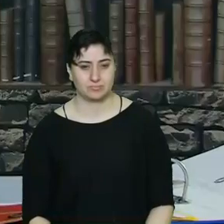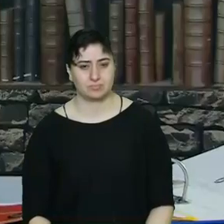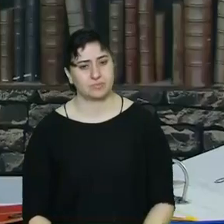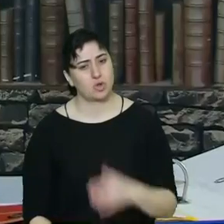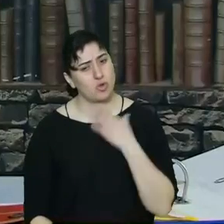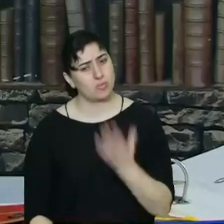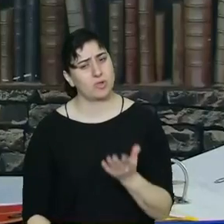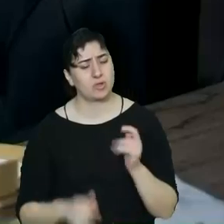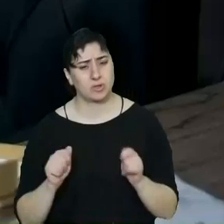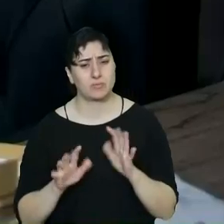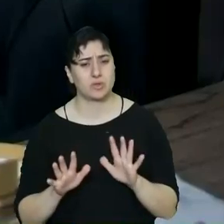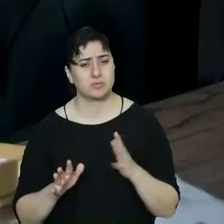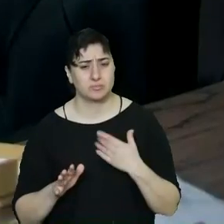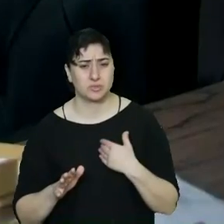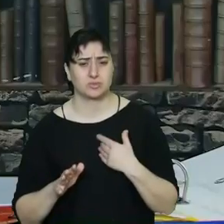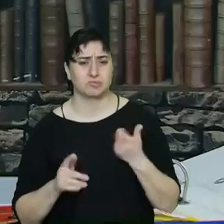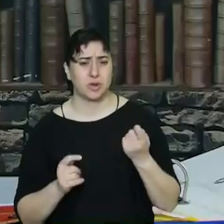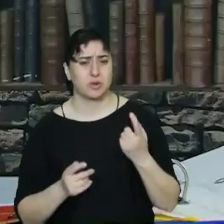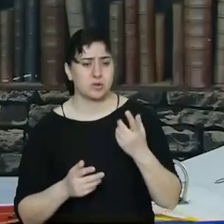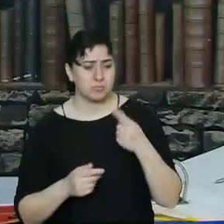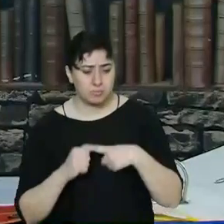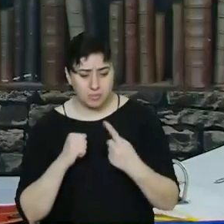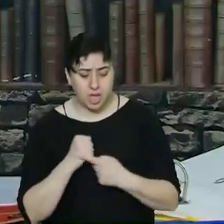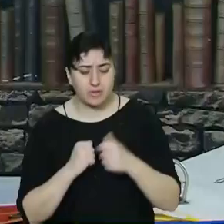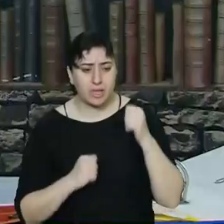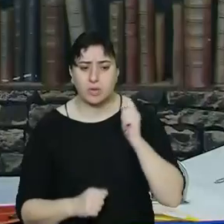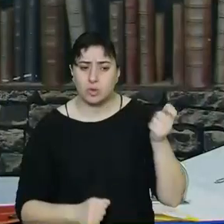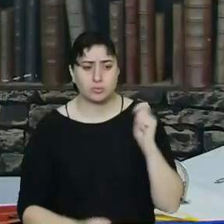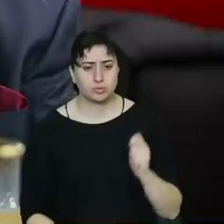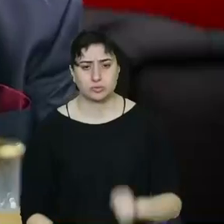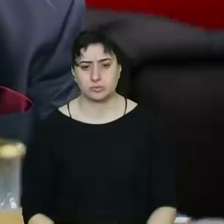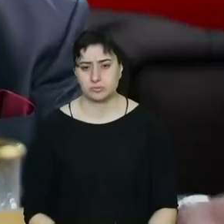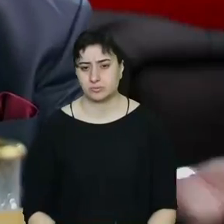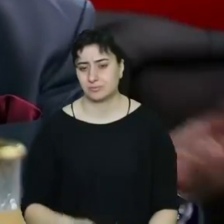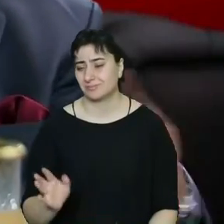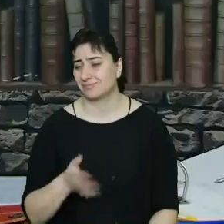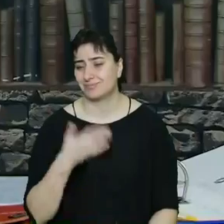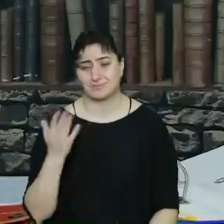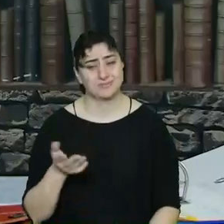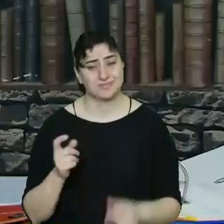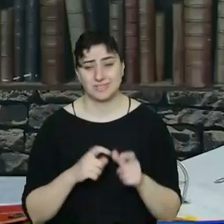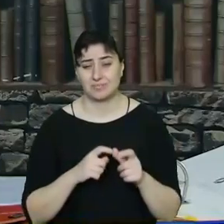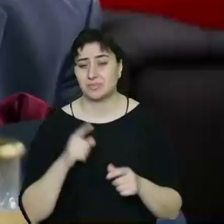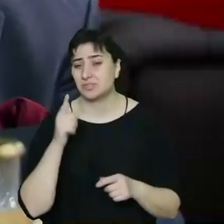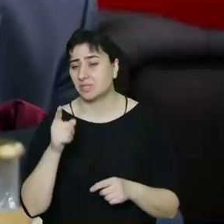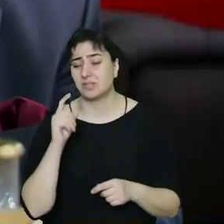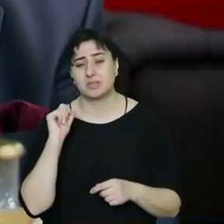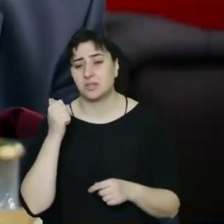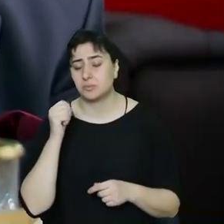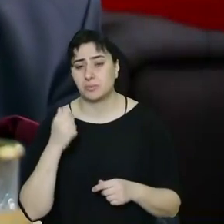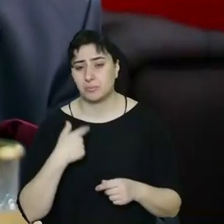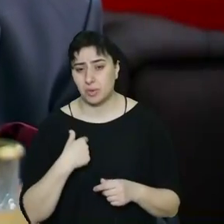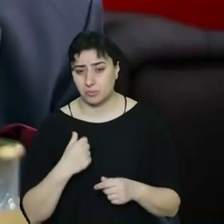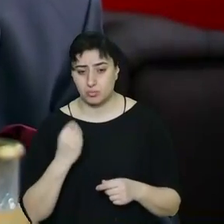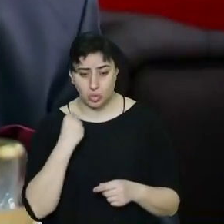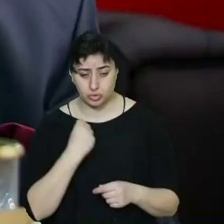Ya yapmayın Allah aşkına. Biz o kadar parayı bir haftada nasıl öderiz? Sarp, Sarp, Sarp. Sen ne zaman gördün